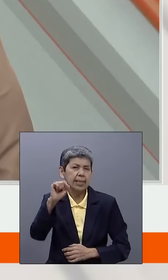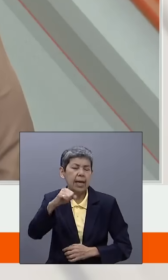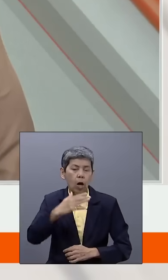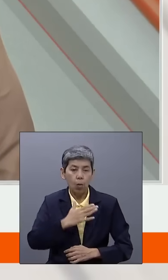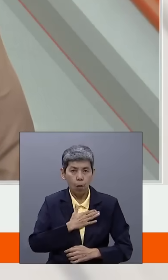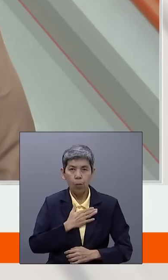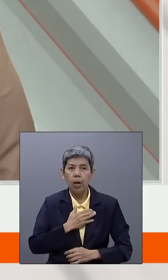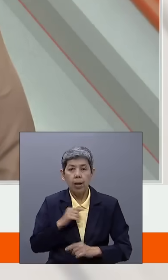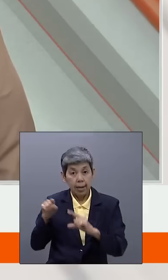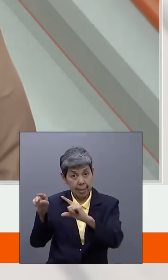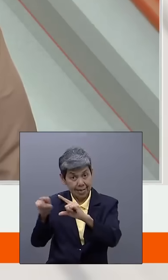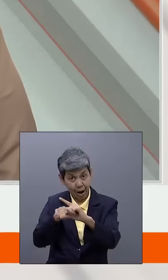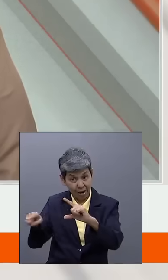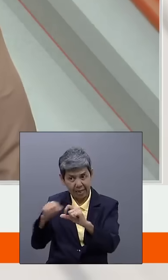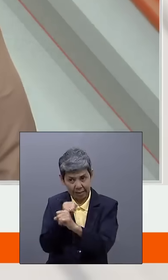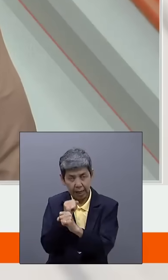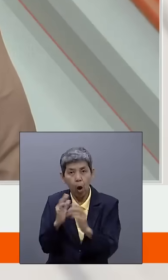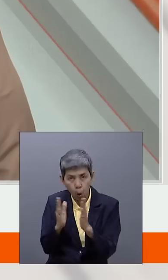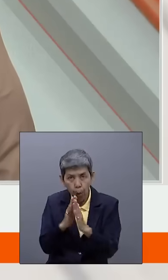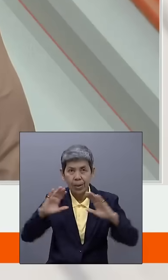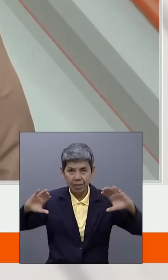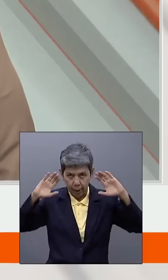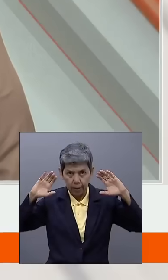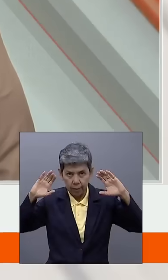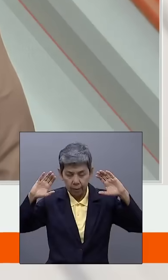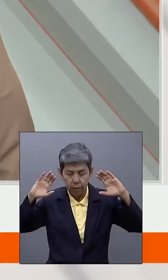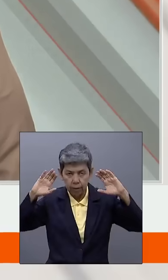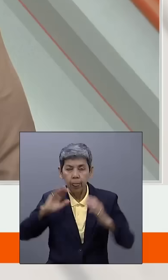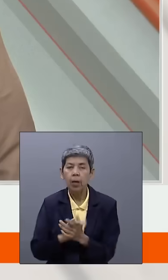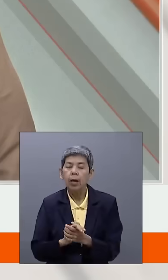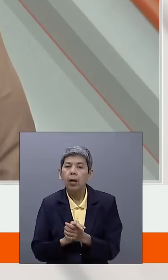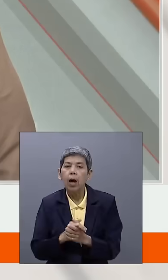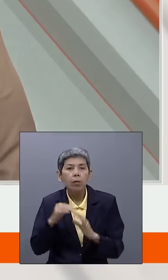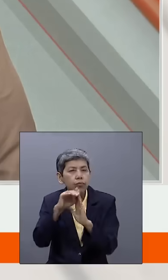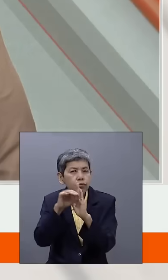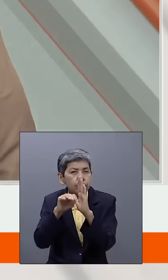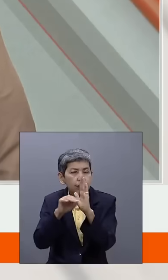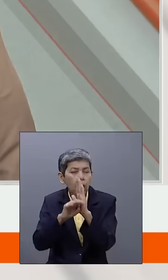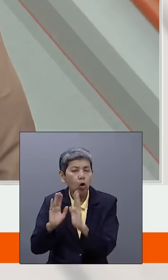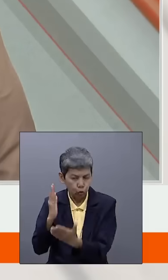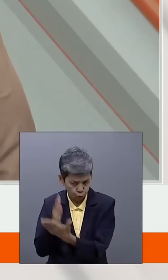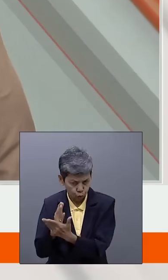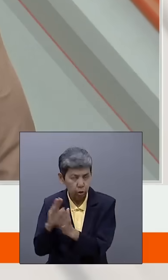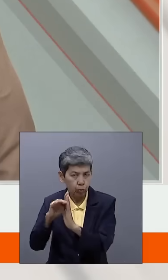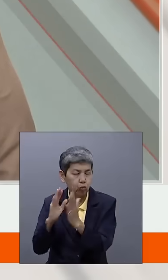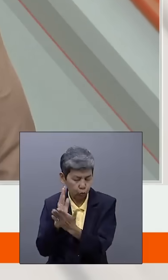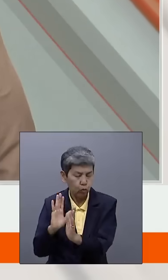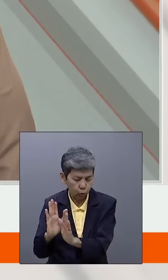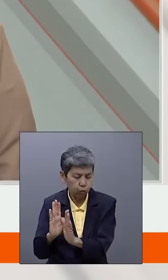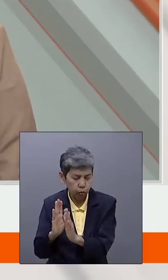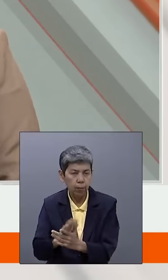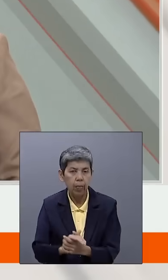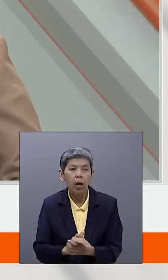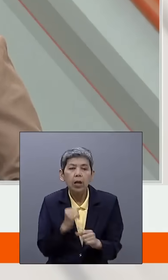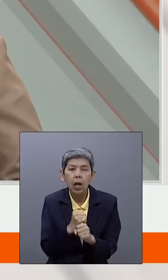ชียร์ก้าวไกลว่าต้องเข้าร่วมรัฐบาลนะครับแล้วก็วางเงื่อนไขอะไรบางอย่างก็เข้าไปนะครับแล้วก็